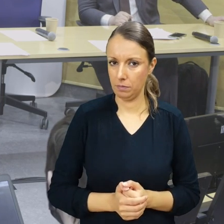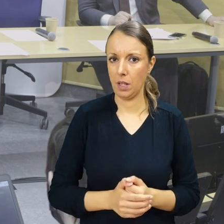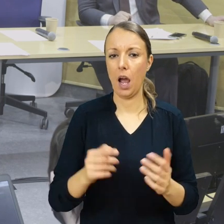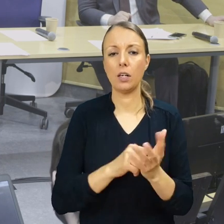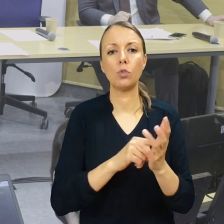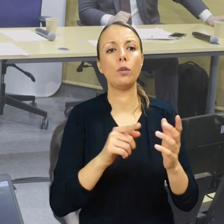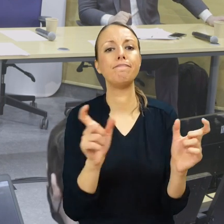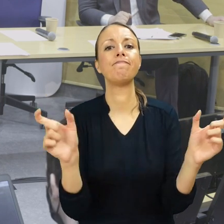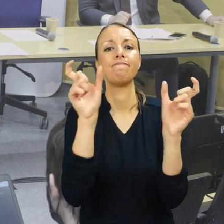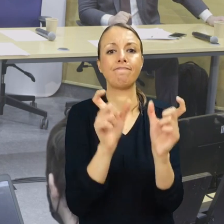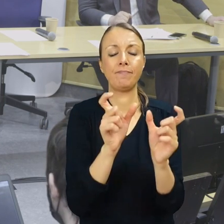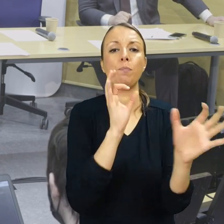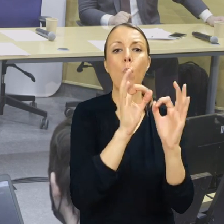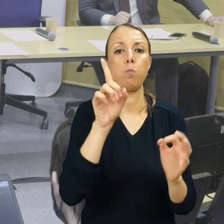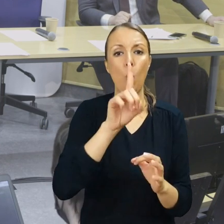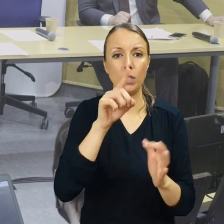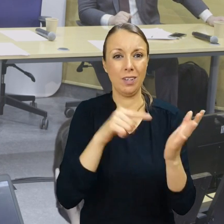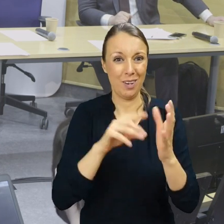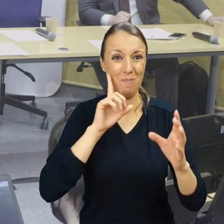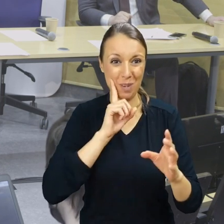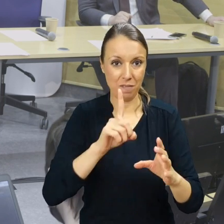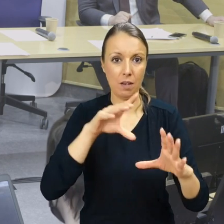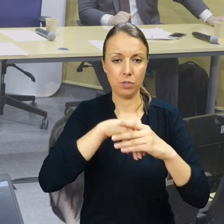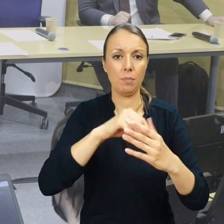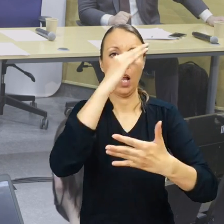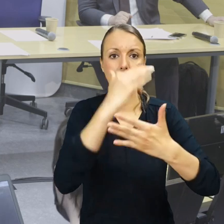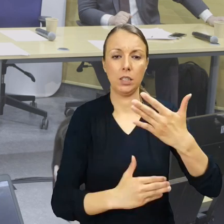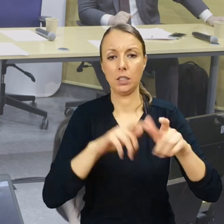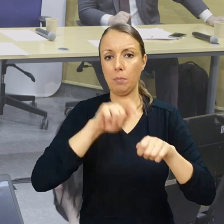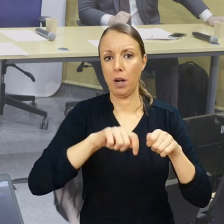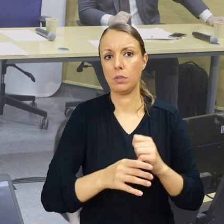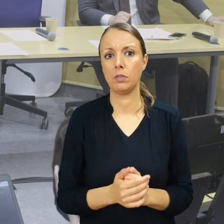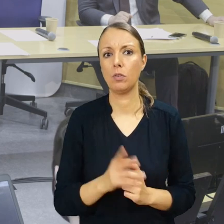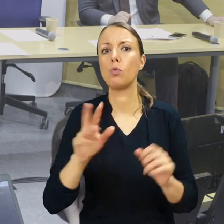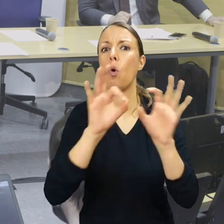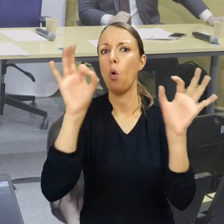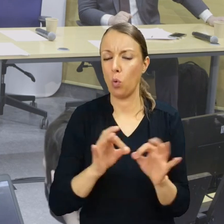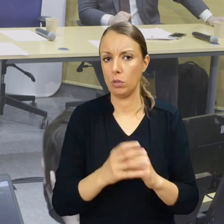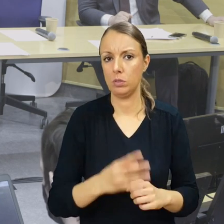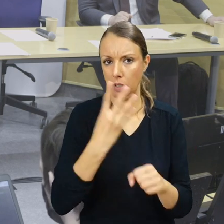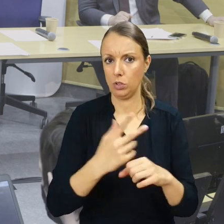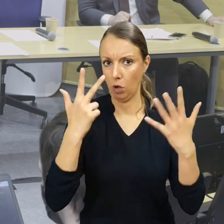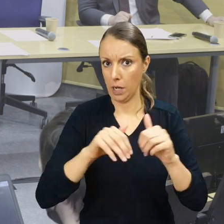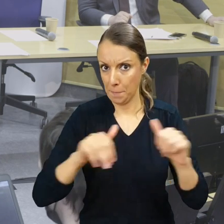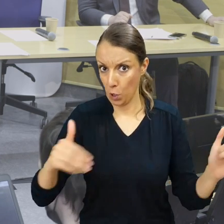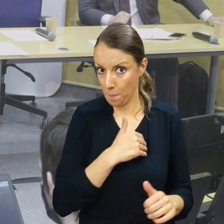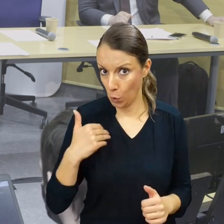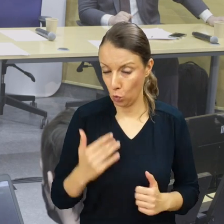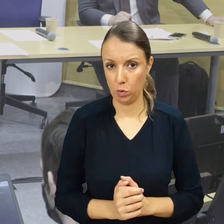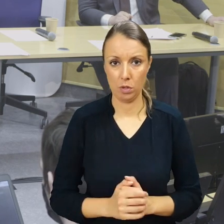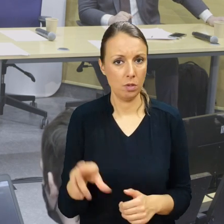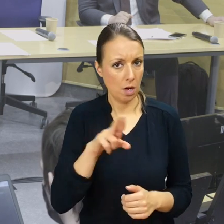mgliste kryteria weryfikacji. Kto to jest w tym momencie ogół? 38 milionów Polaków, Rada